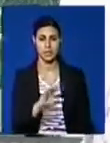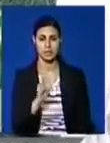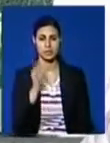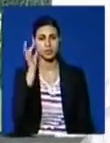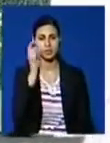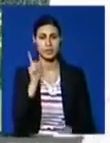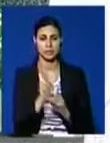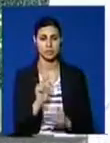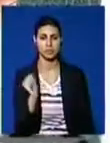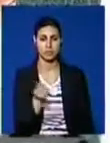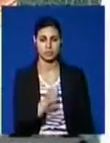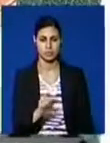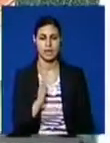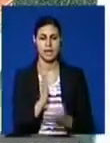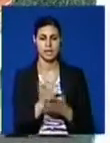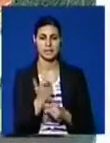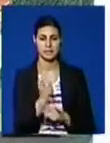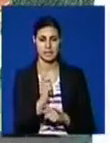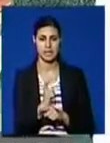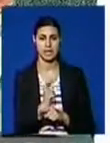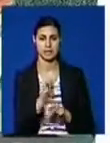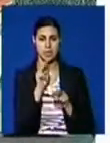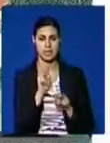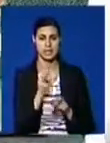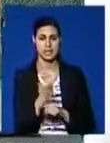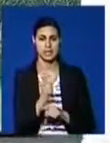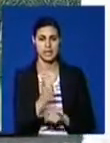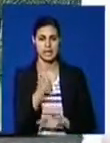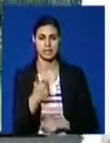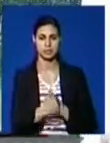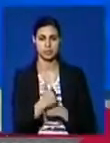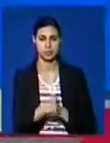რუსთავის მოყვარული ჩოგბურთელები. Არის ძალზე ორგანიზებული, ძალზე კარგი ტურნირი.